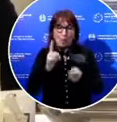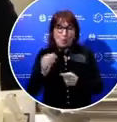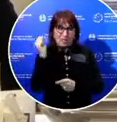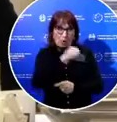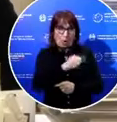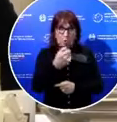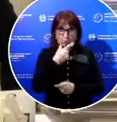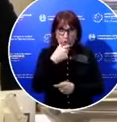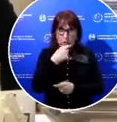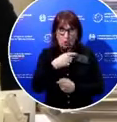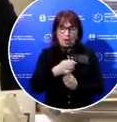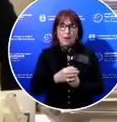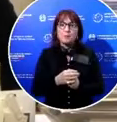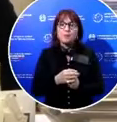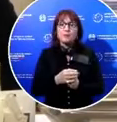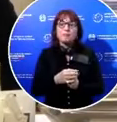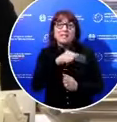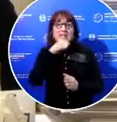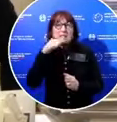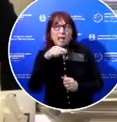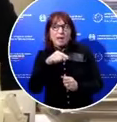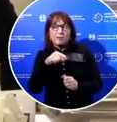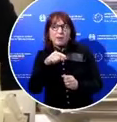Antidroga, volta alla prevenzione